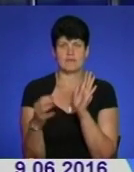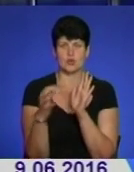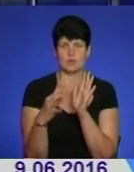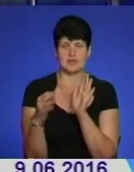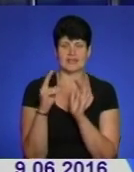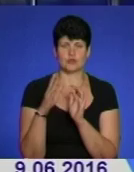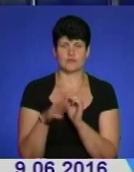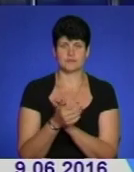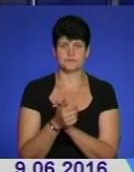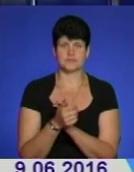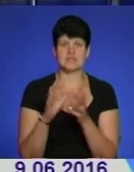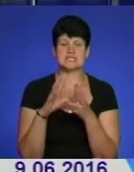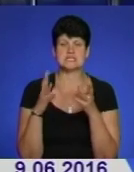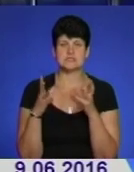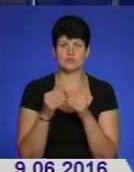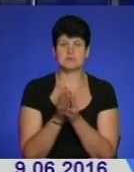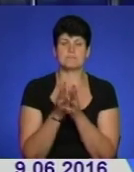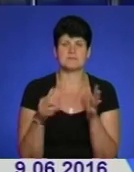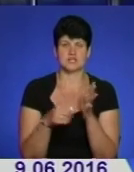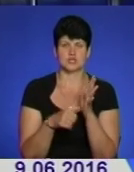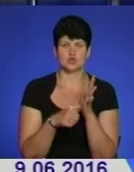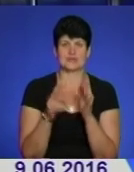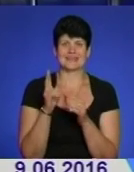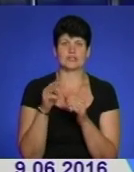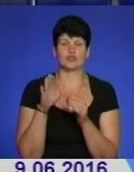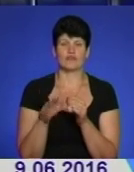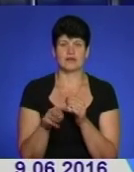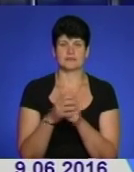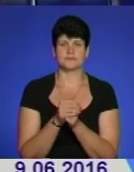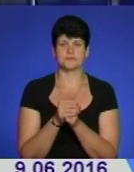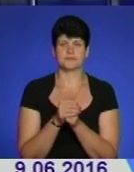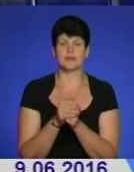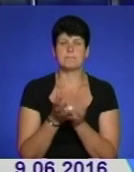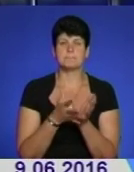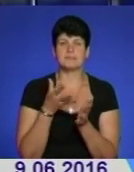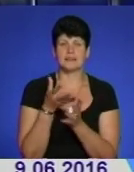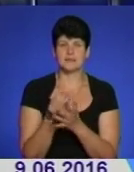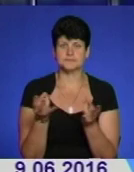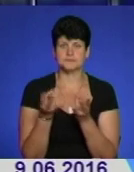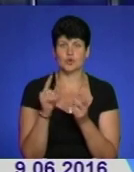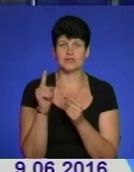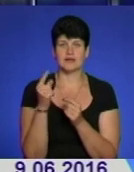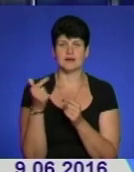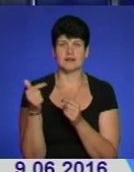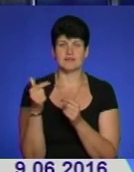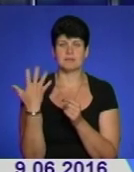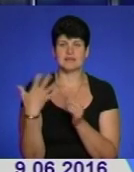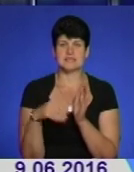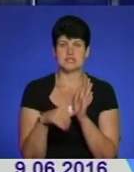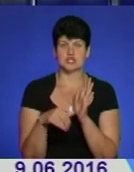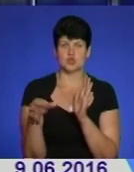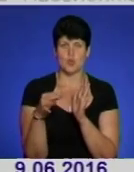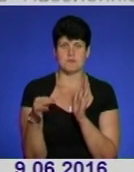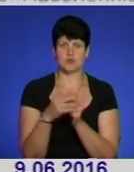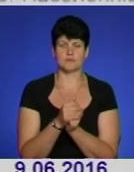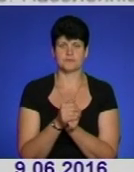за кВт. За обсяг спожити понад 600 кВт електроенергії на місяць плата буде 1 гривня 56 копійок за